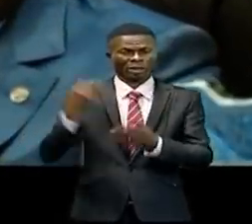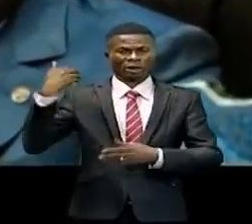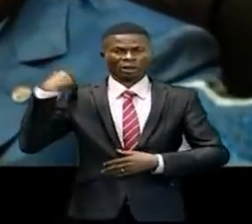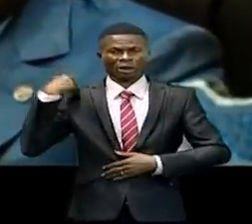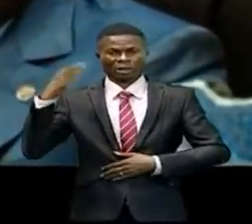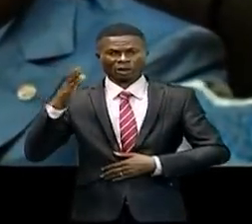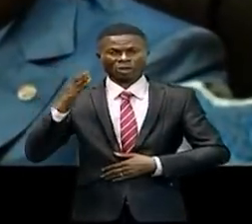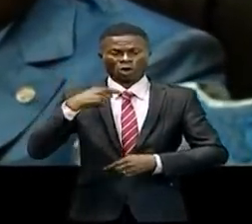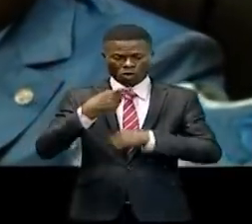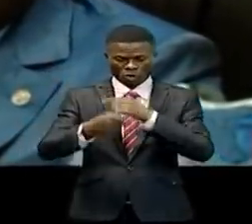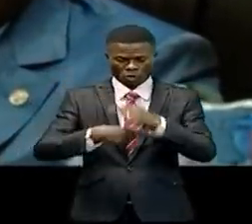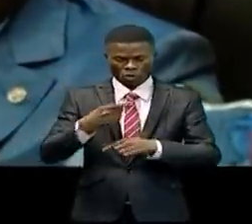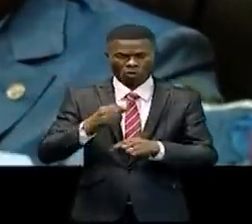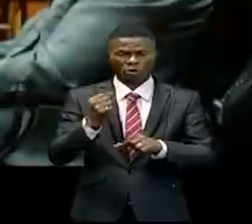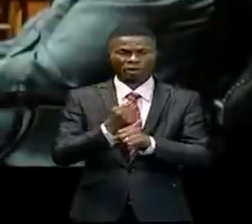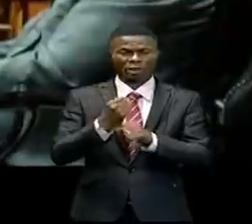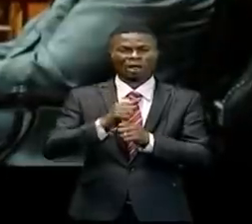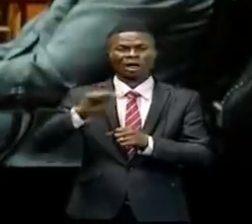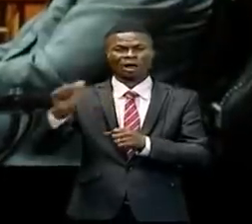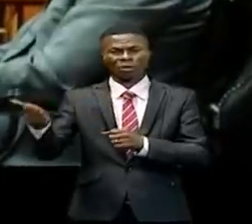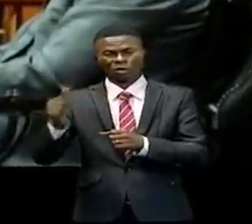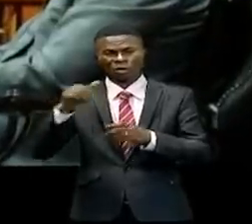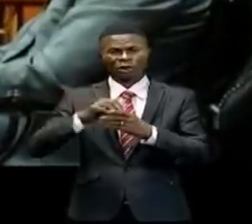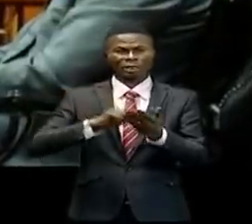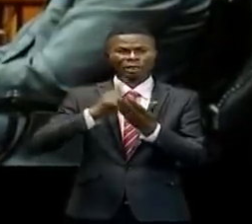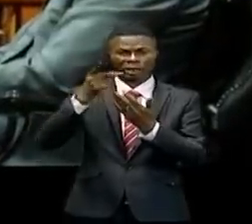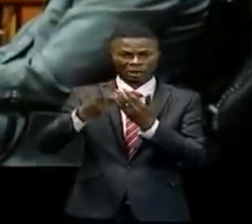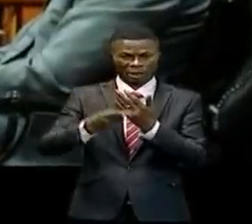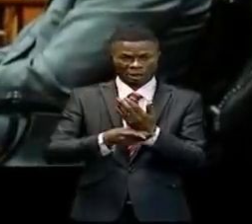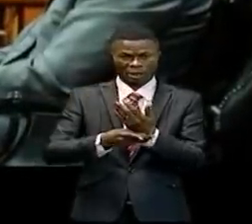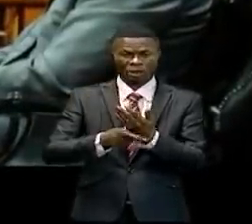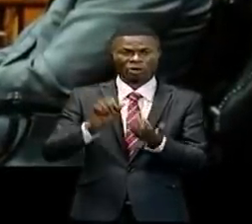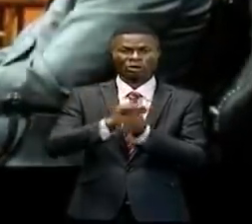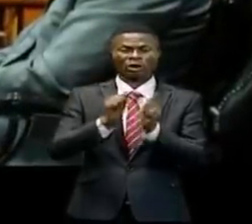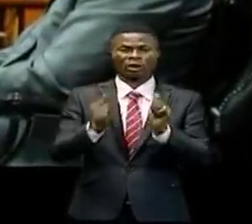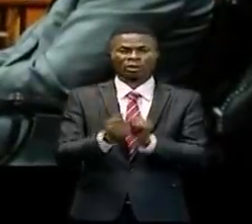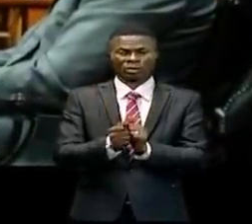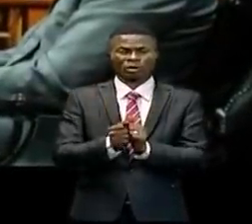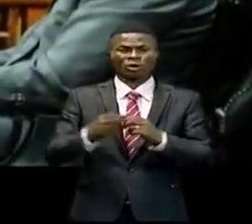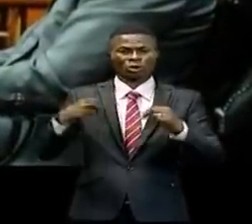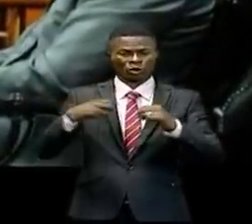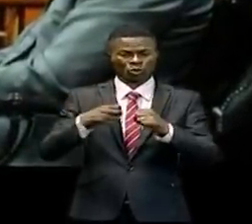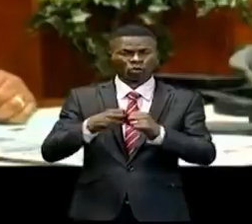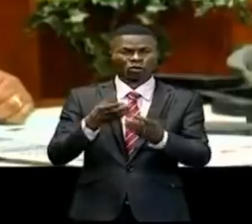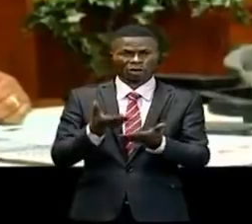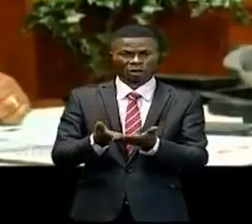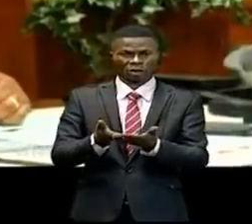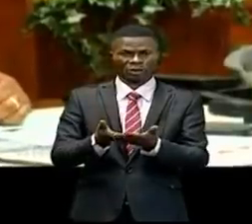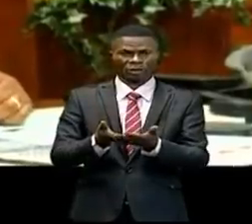pour lancer les autres projets qui sont dans les programmes prioritaires d'investissement de cette agence.